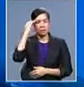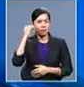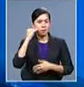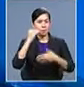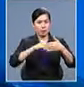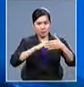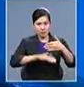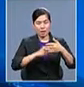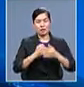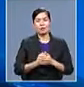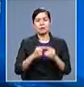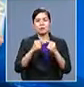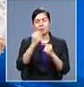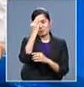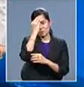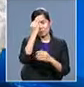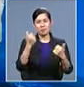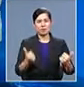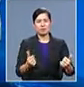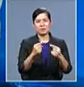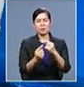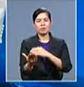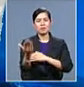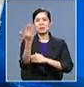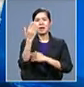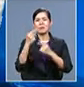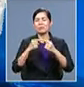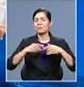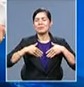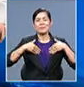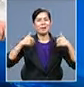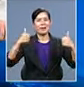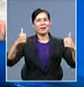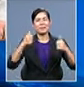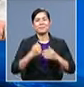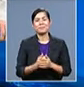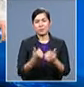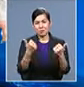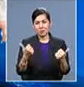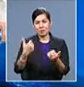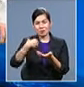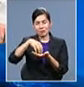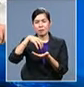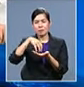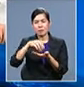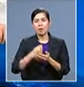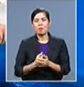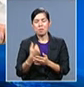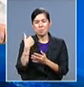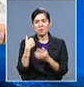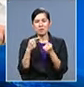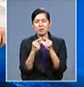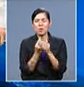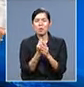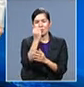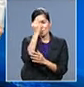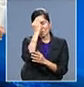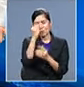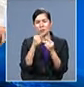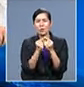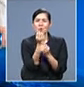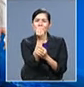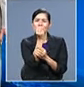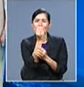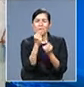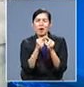และกรุงโตเกียวนั้นมีอากาศที่สดใสตอนกลางวันอากาศเย็นสบายครับและวันนี้ก็มีรายงานแล้วด้วยครับว่าซากุระที่กรุงโตเกียวนั้นบานแล้วบ